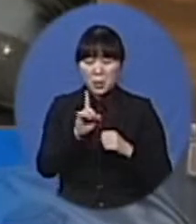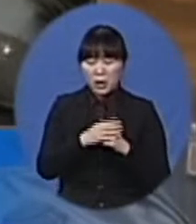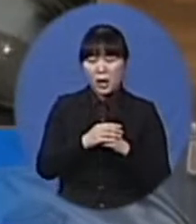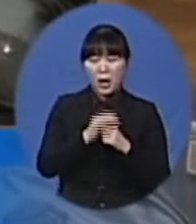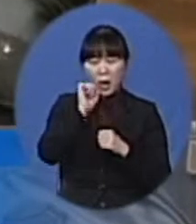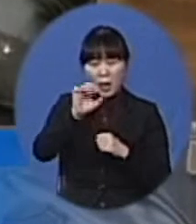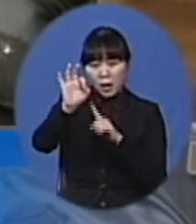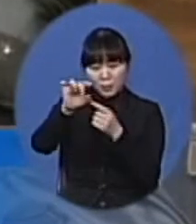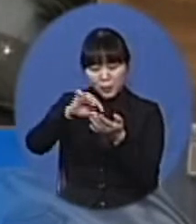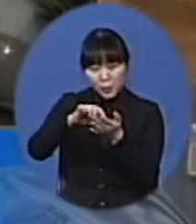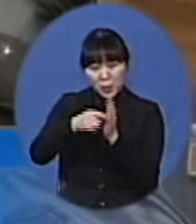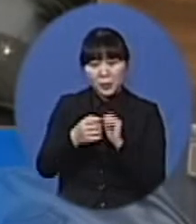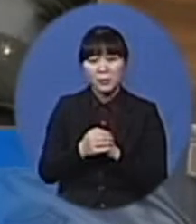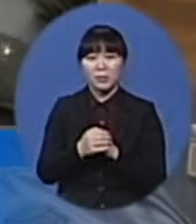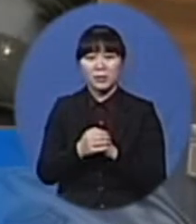껌값 정도의